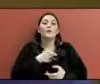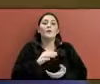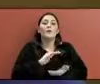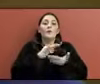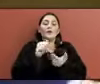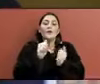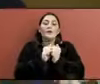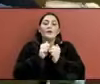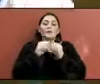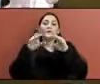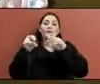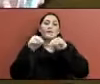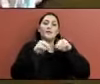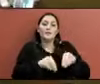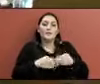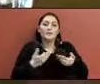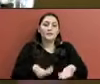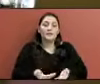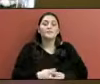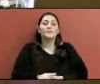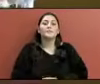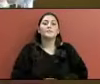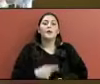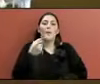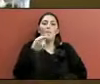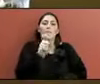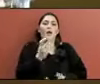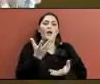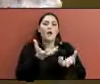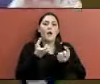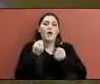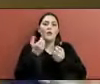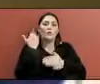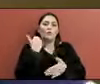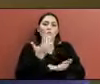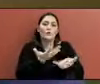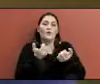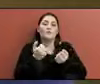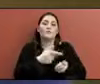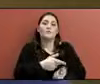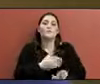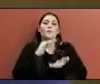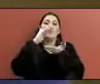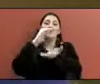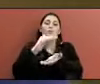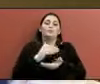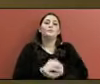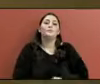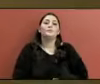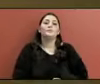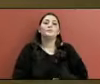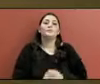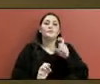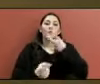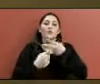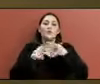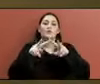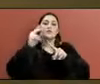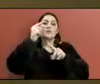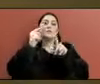getirdiğim, evet, ve yaklaşık bir ay oldu ödülümüzü alalı, Cemil Meriç Engelsiz Yaşam